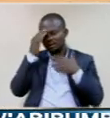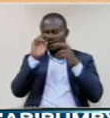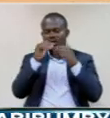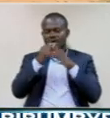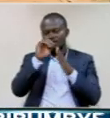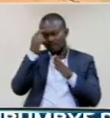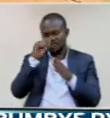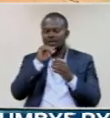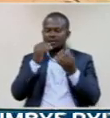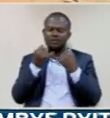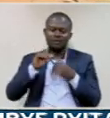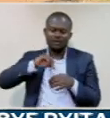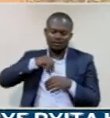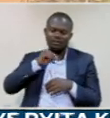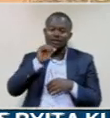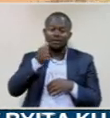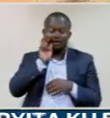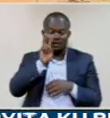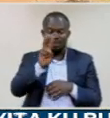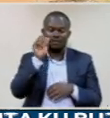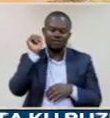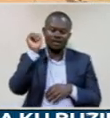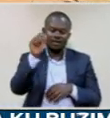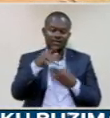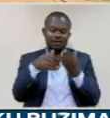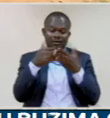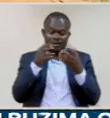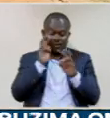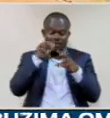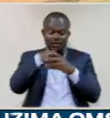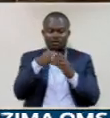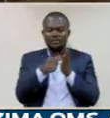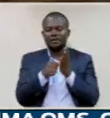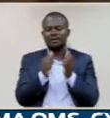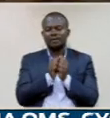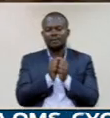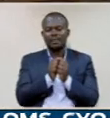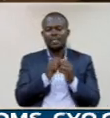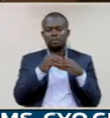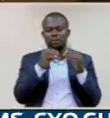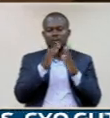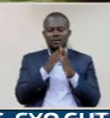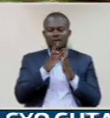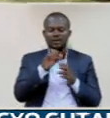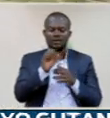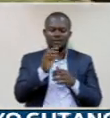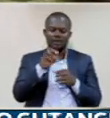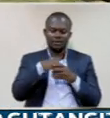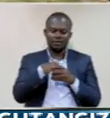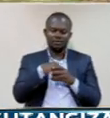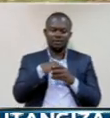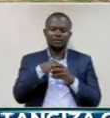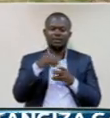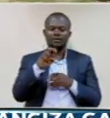ntabwo ibitubwira itwanze si itareba kure iba yamaze kureba kure ko harimo ingaruka umuyobozi w'umudugudu wa rebero mu kagari ka rukiriya